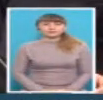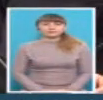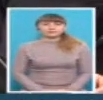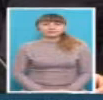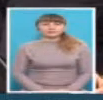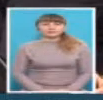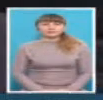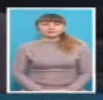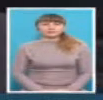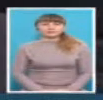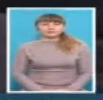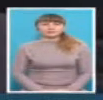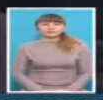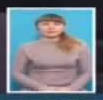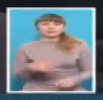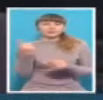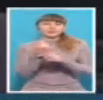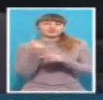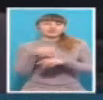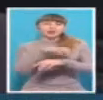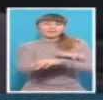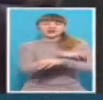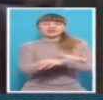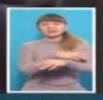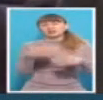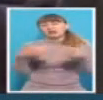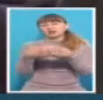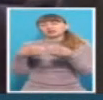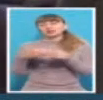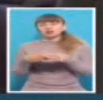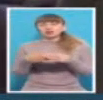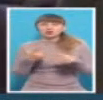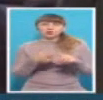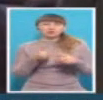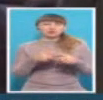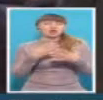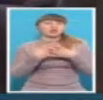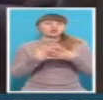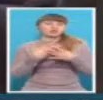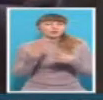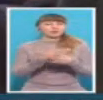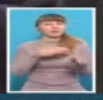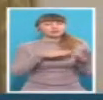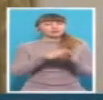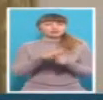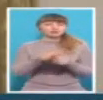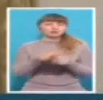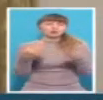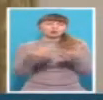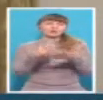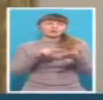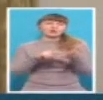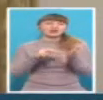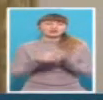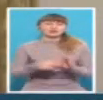жерлерді тиімді пайдалану жиында көтерілген мәселе. Біздің өңір жер туралы кодекске өзгеріс енгізу жайында ұсыныс жолдады. Сегодня